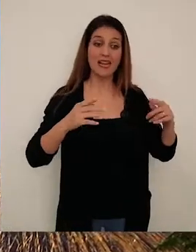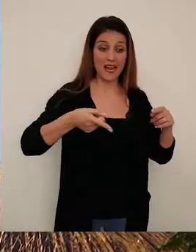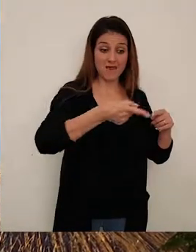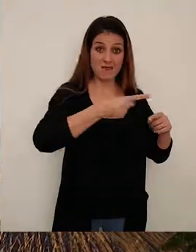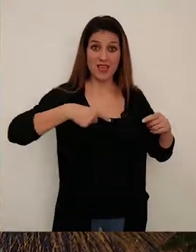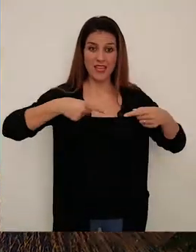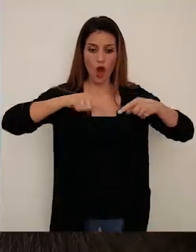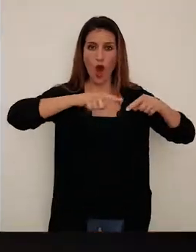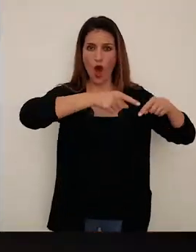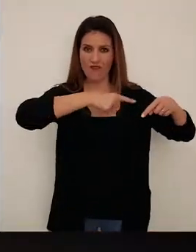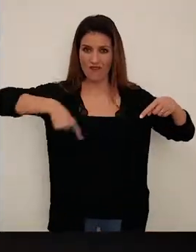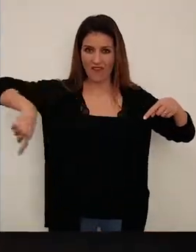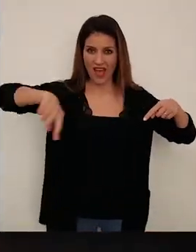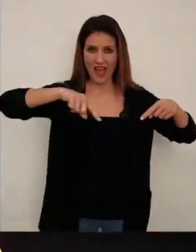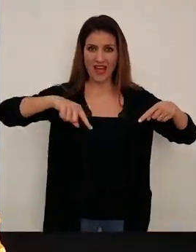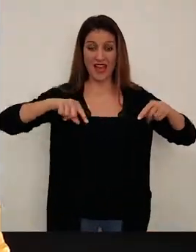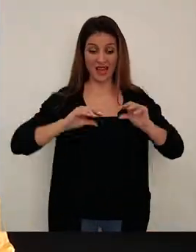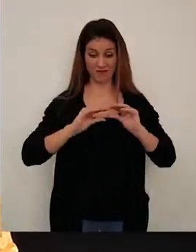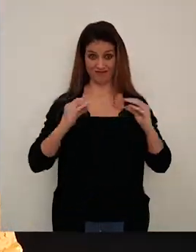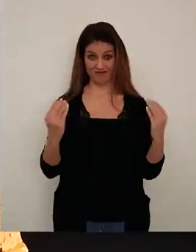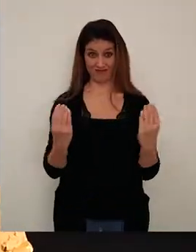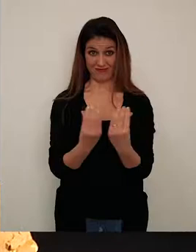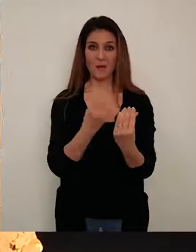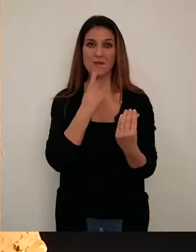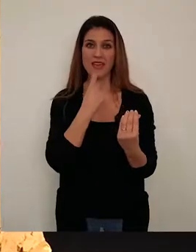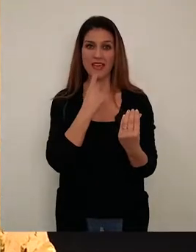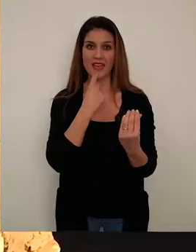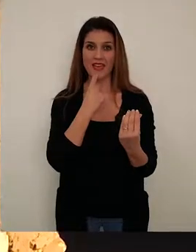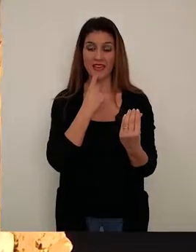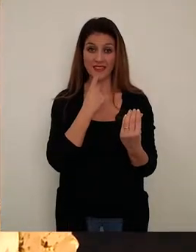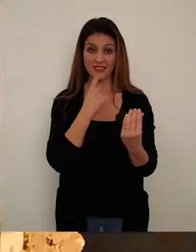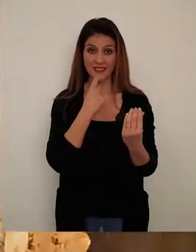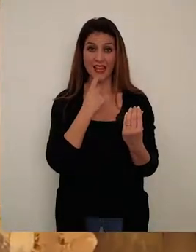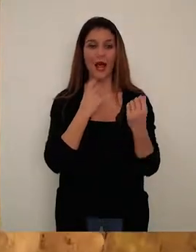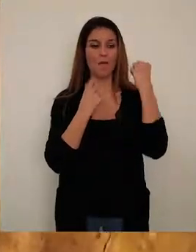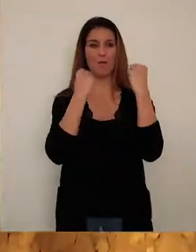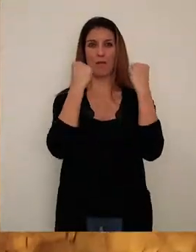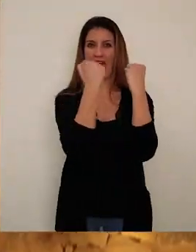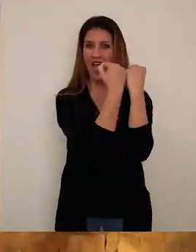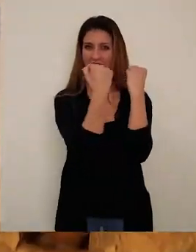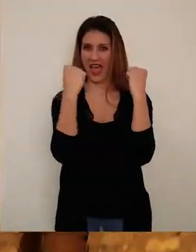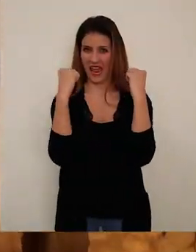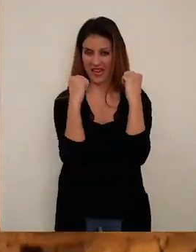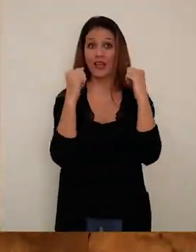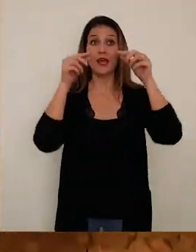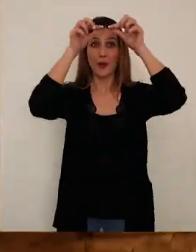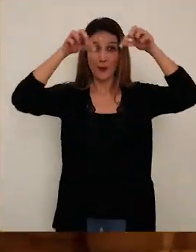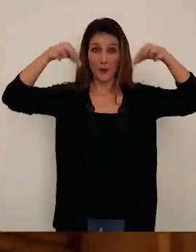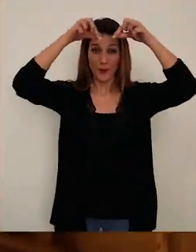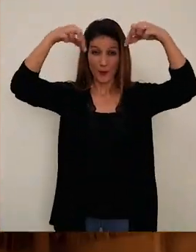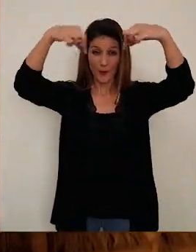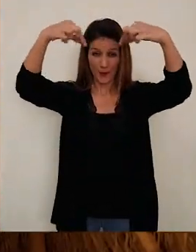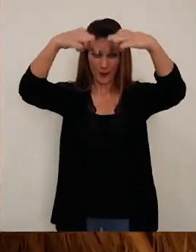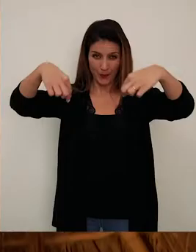erano spesso di pianta ovale, realizzate con una zoccolatura in pietra ed elevate con pali lignei. Erano inoltre rivestite